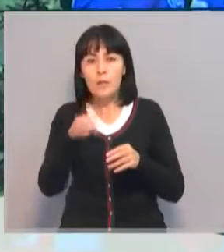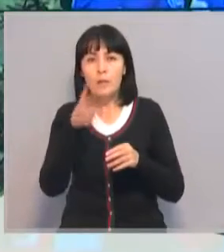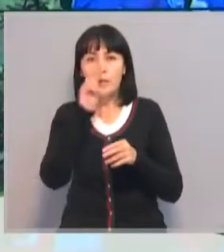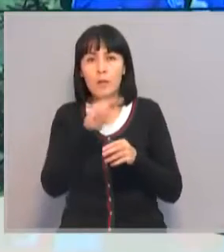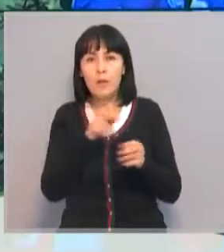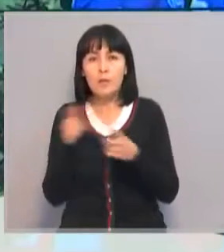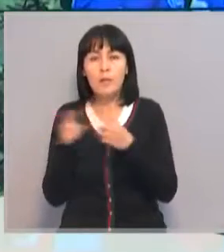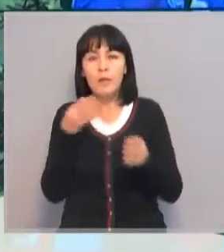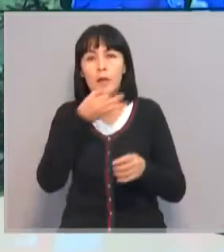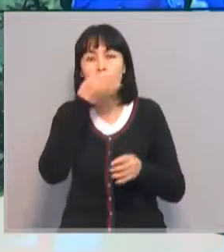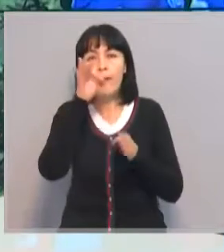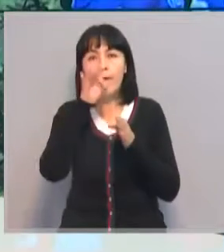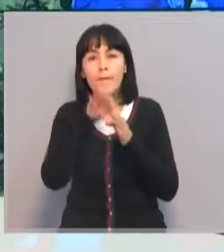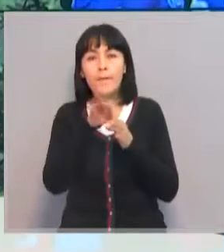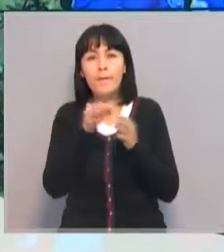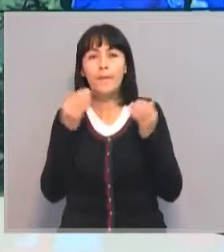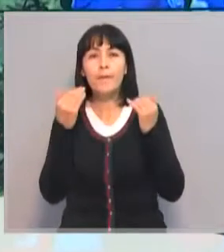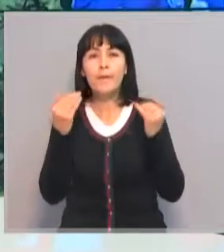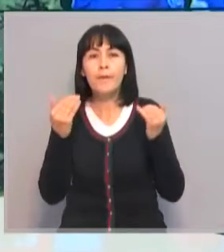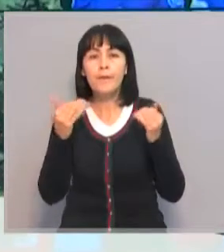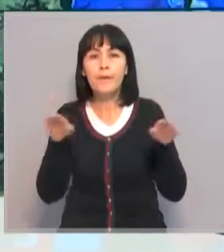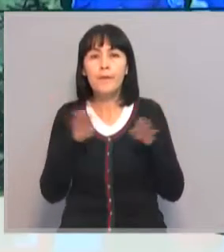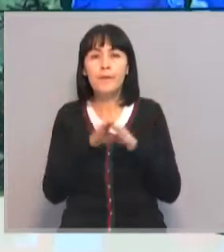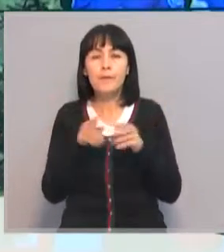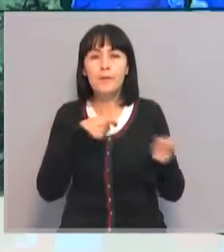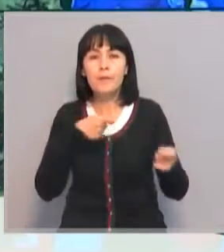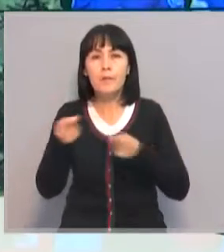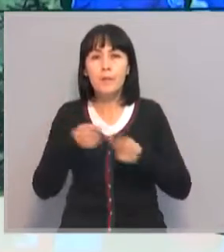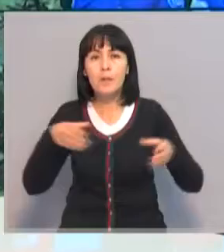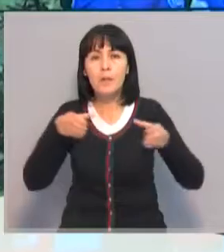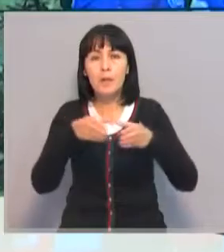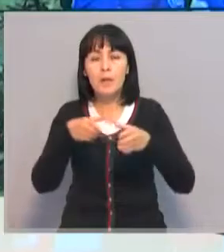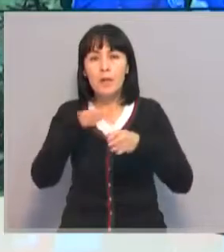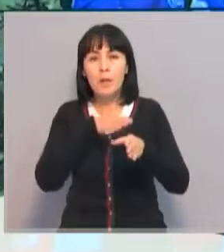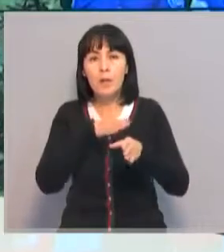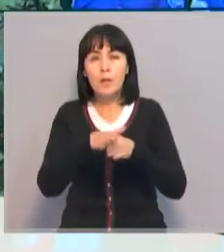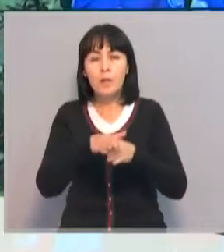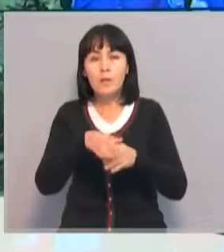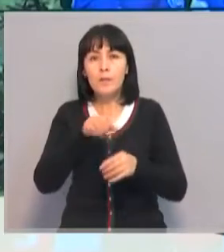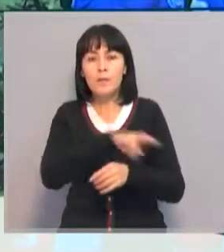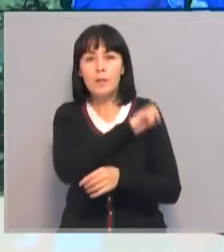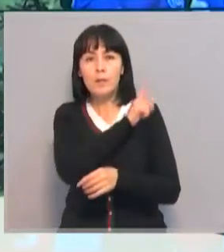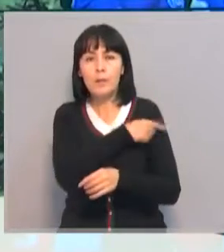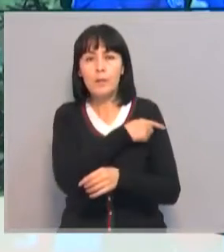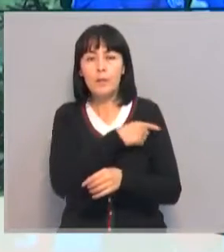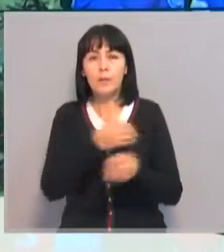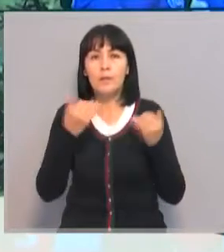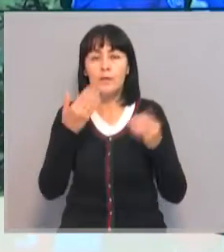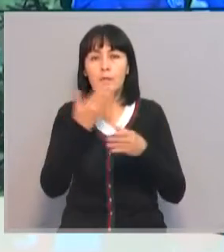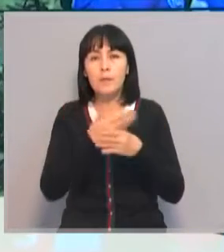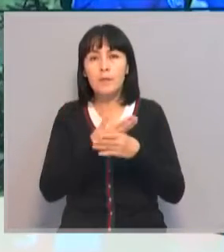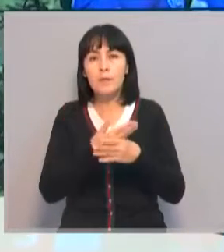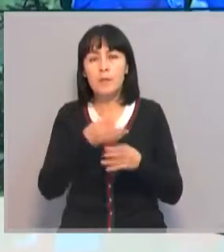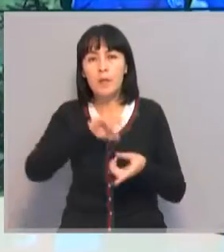учение. Отметим, цель учения – совершенствование навыков у руководящего состава в организации боевых действий, а также спасений